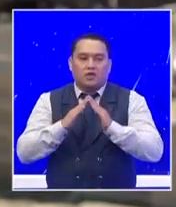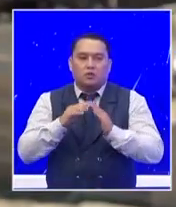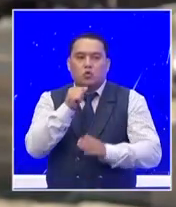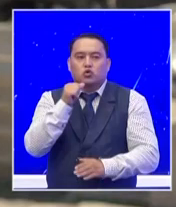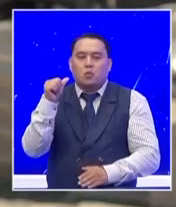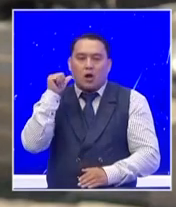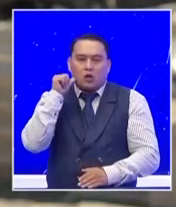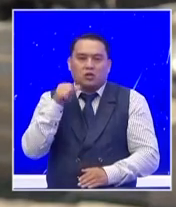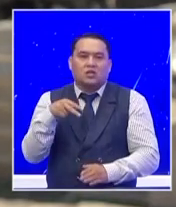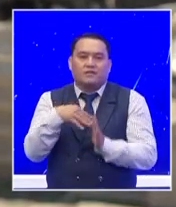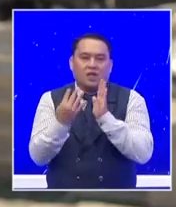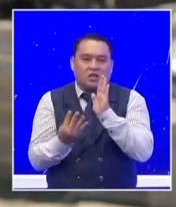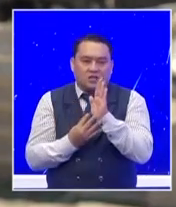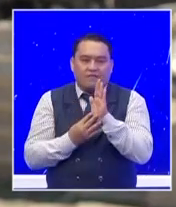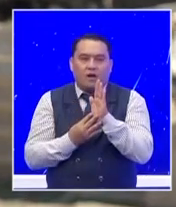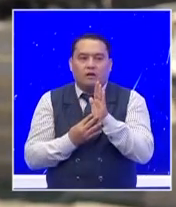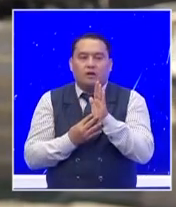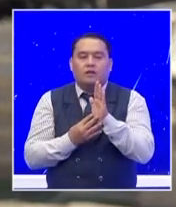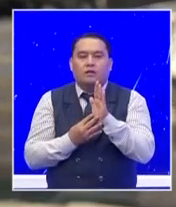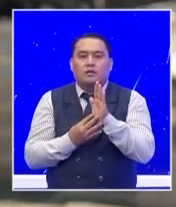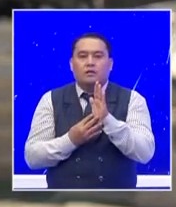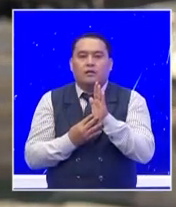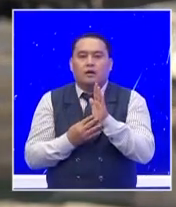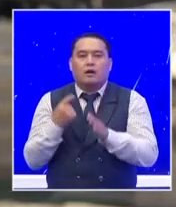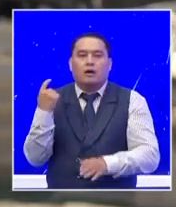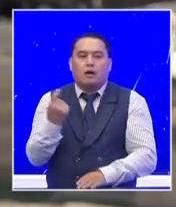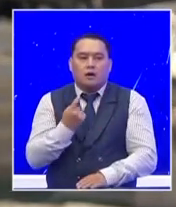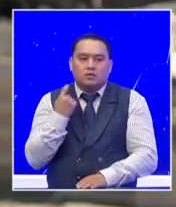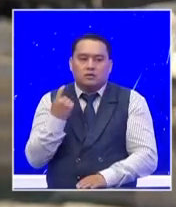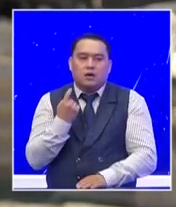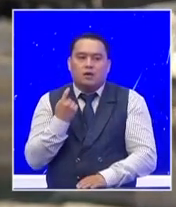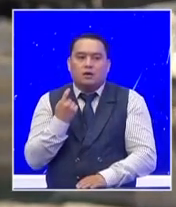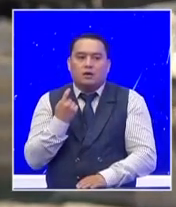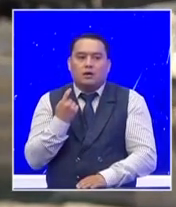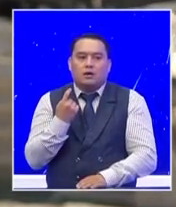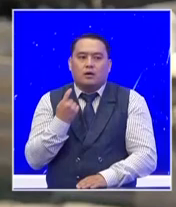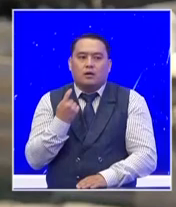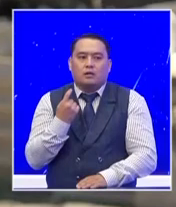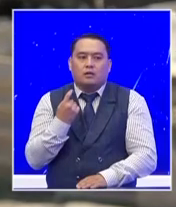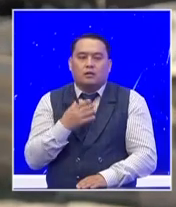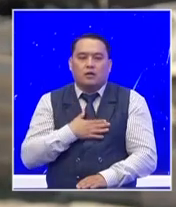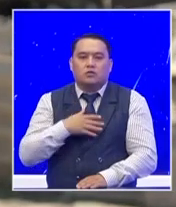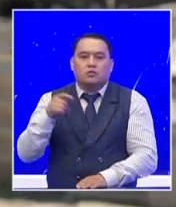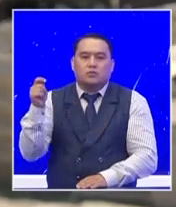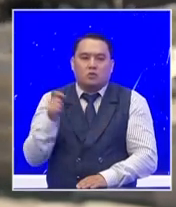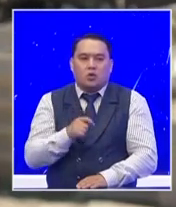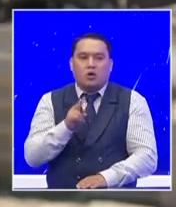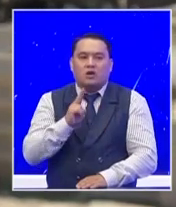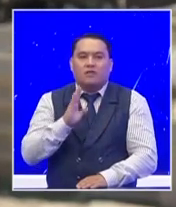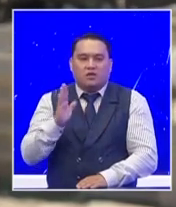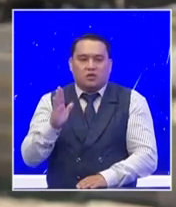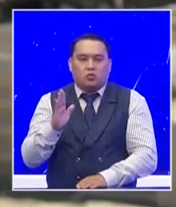прошлого года, с 2019 года. Хозяйка как запустила нас на квартиру.